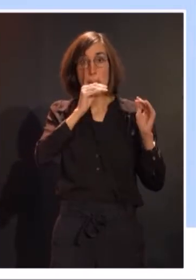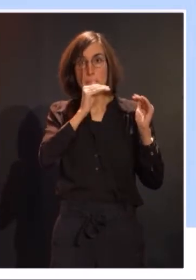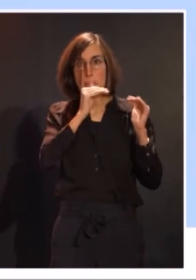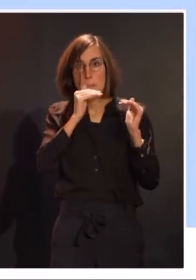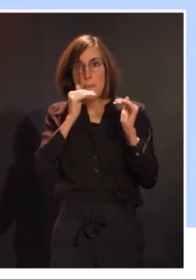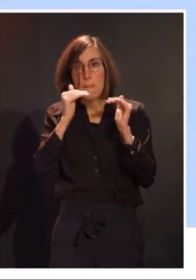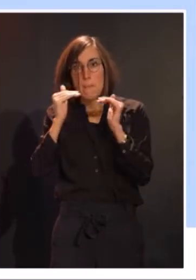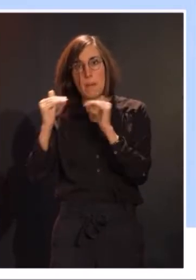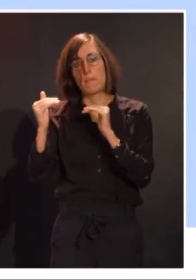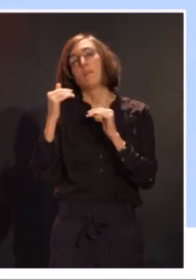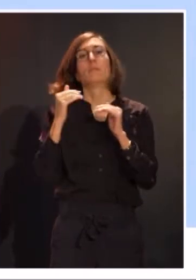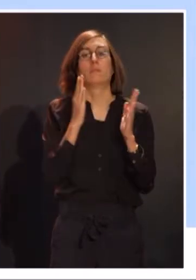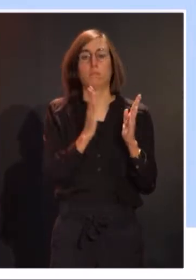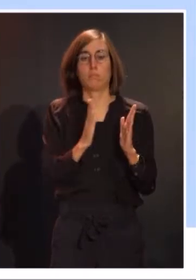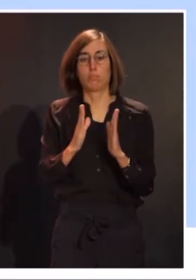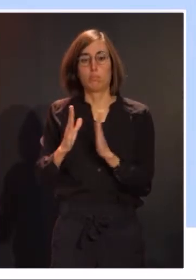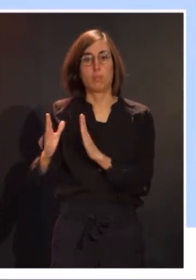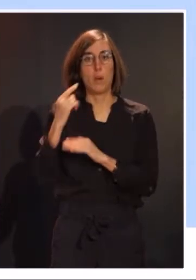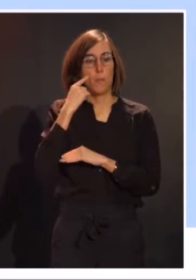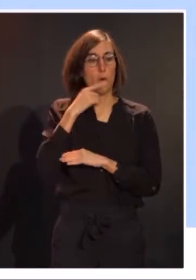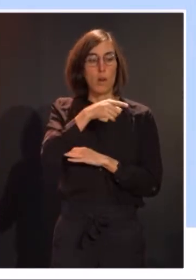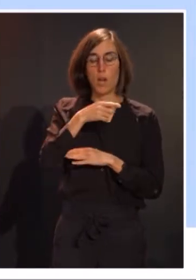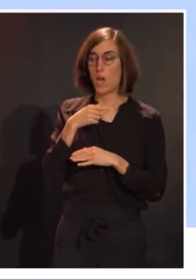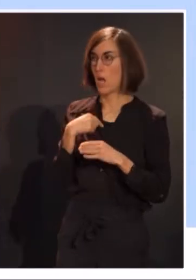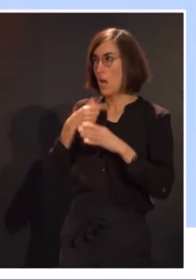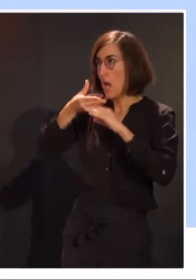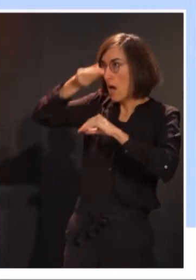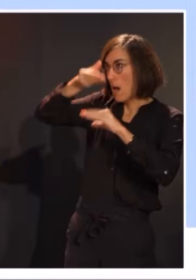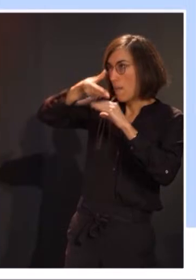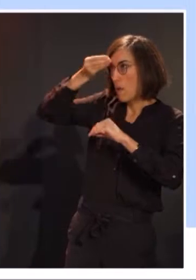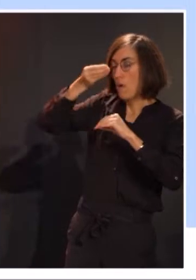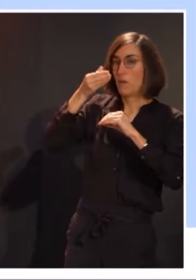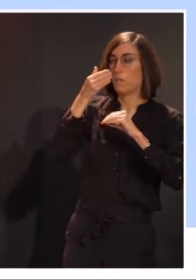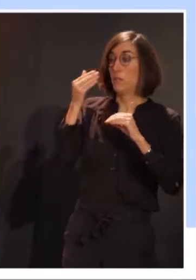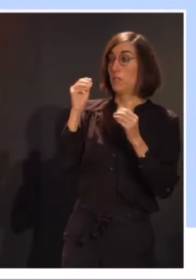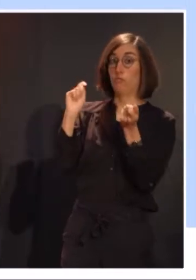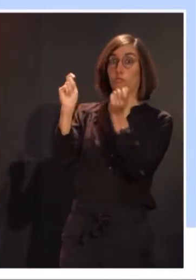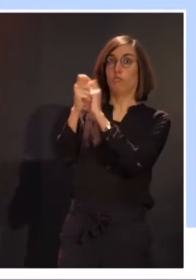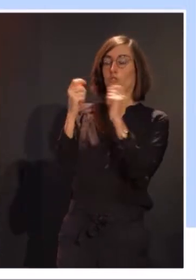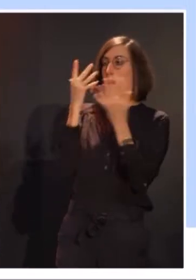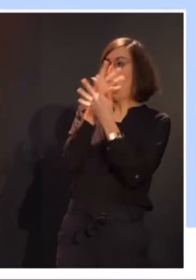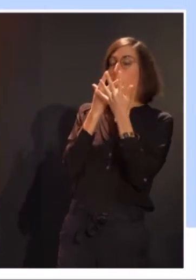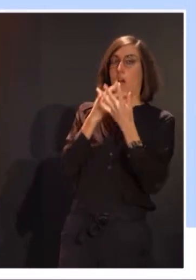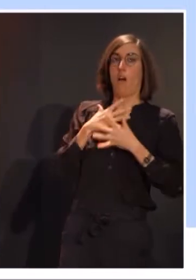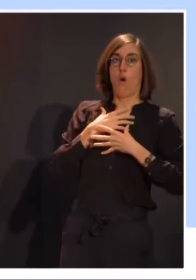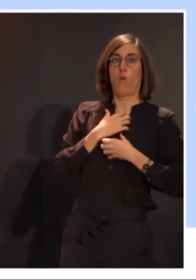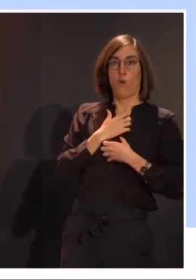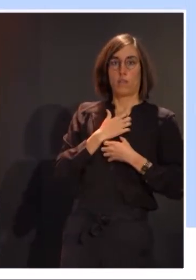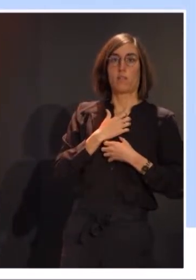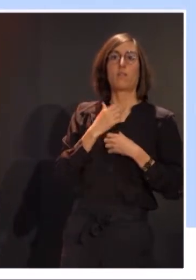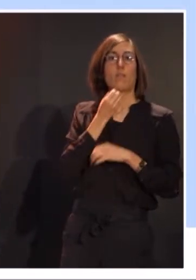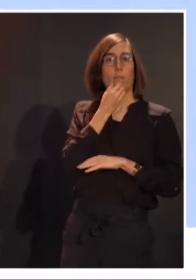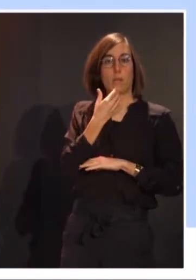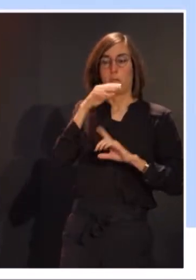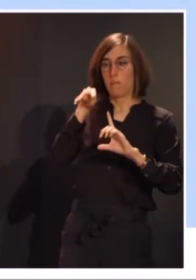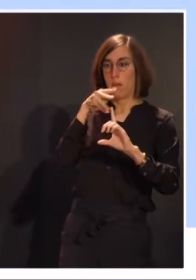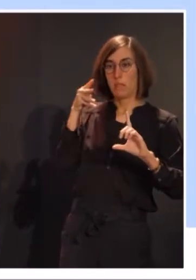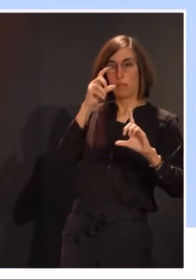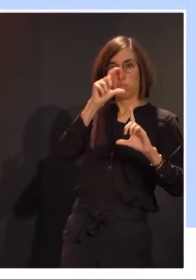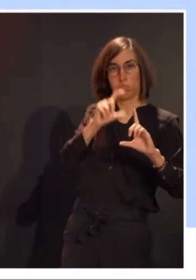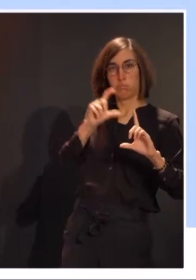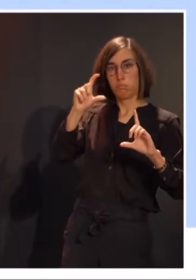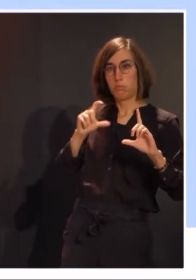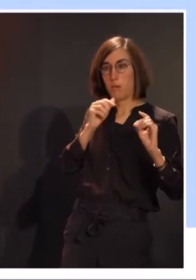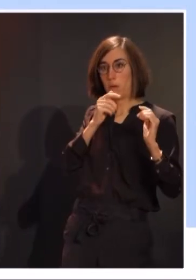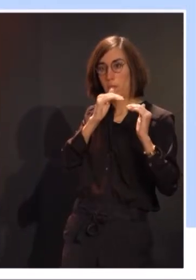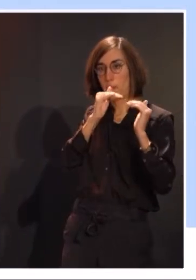apprentissages et que ça ne déclenche pas trop d'angoisse quand il y a du changement. Il faut également adapter la quantité d'écrits. Donc, comme c'est une